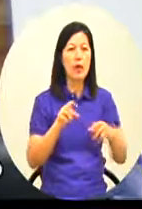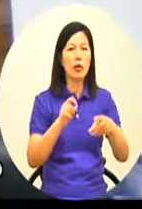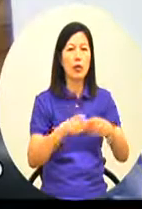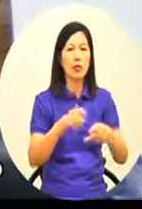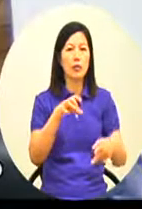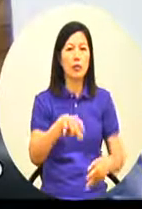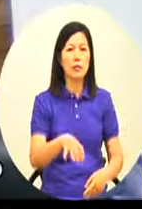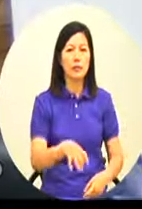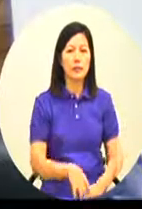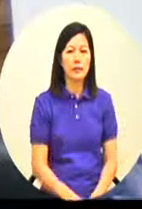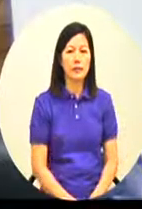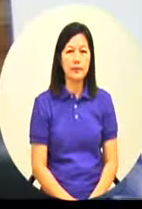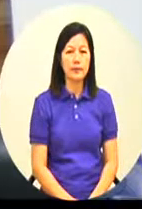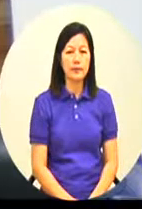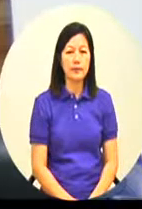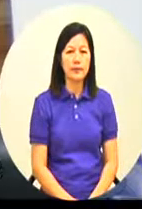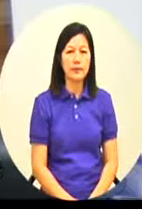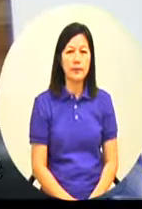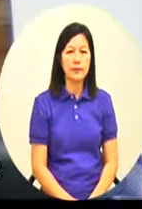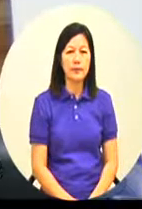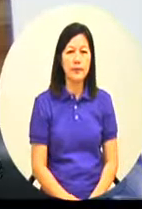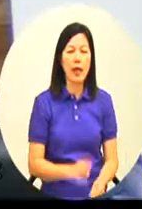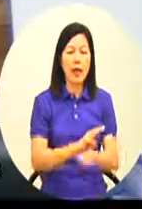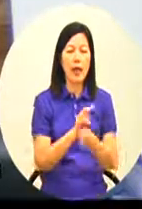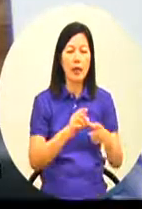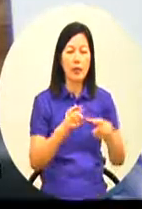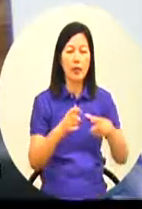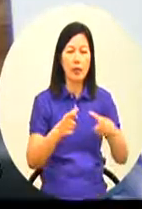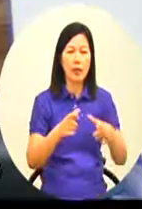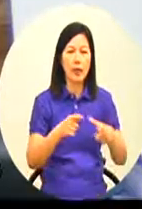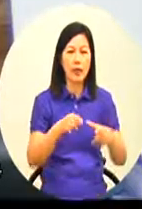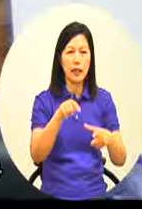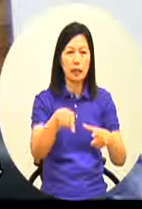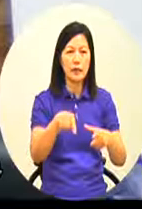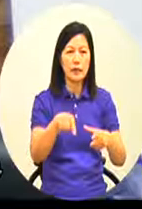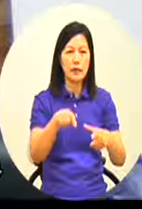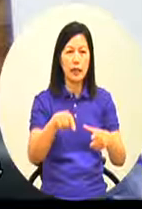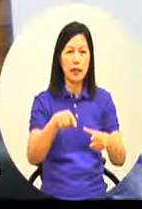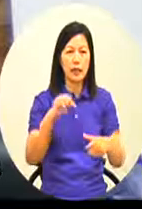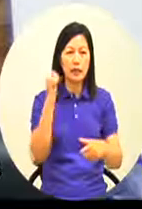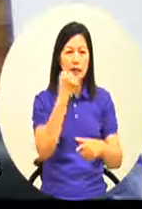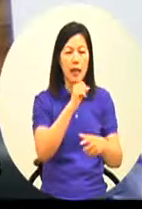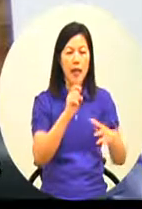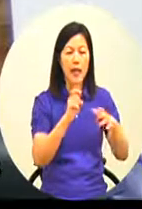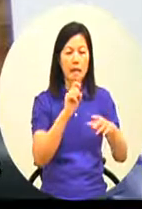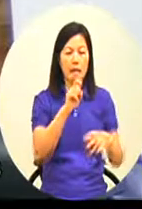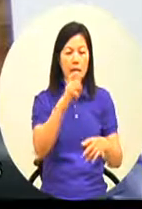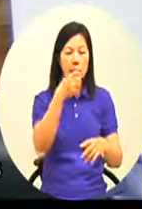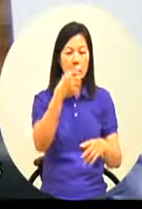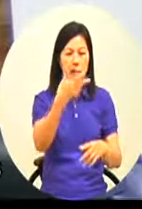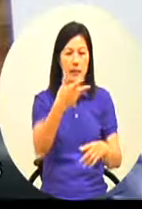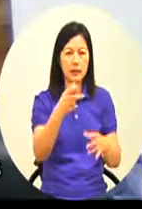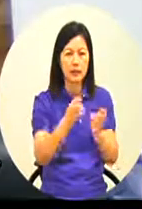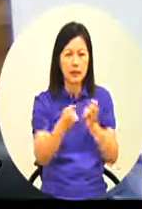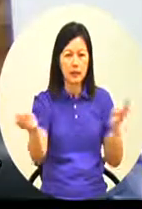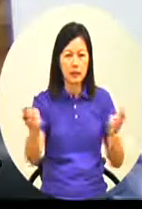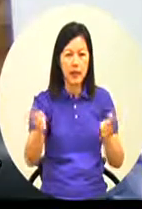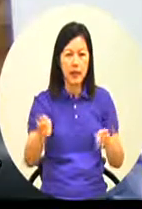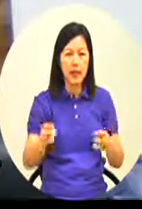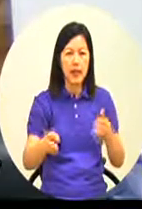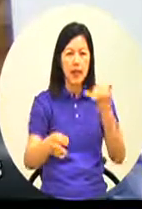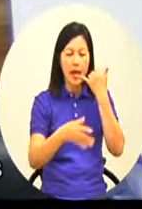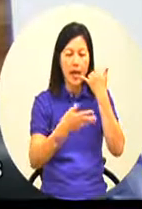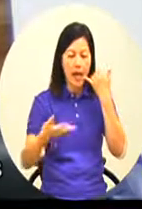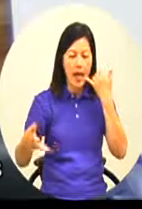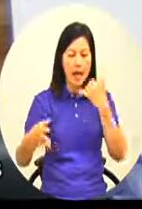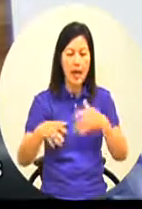哈，我们从林园再前往高雄呢，我们的台17线，这是一个沿海路，这是一个